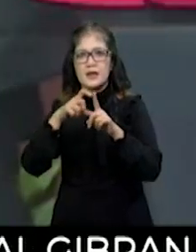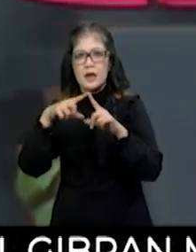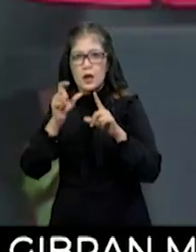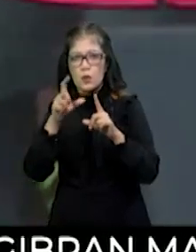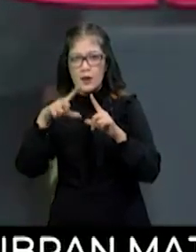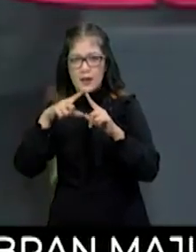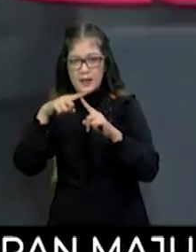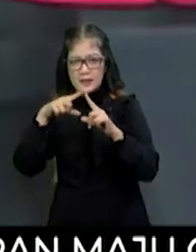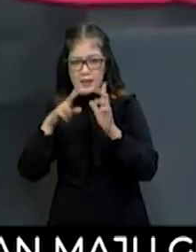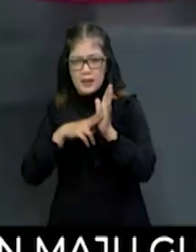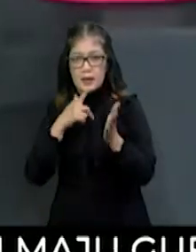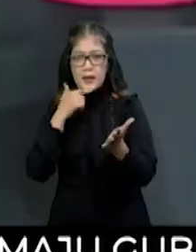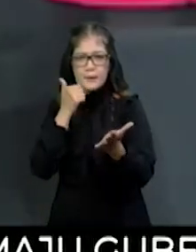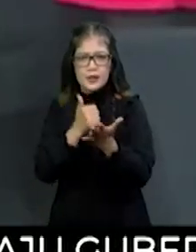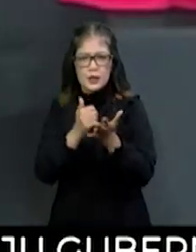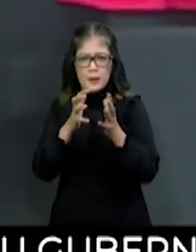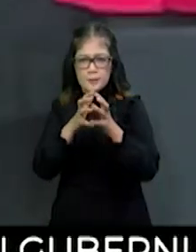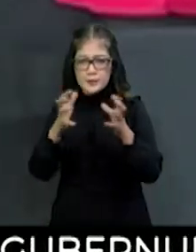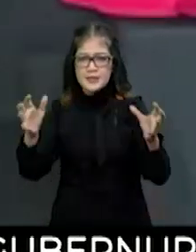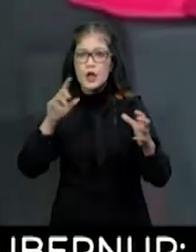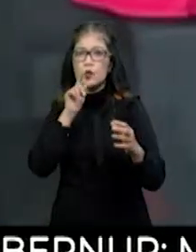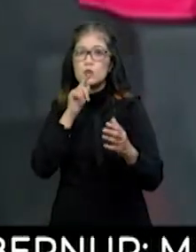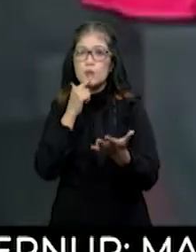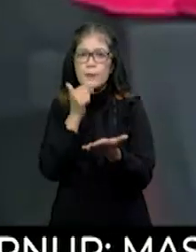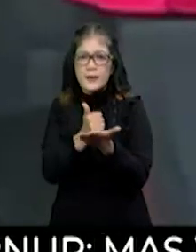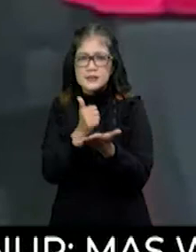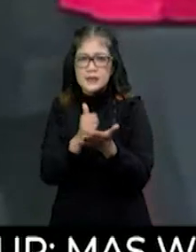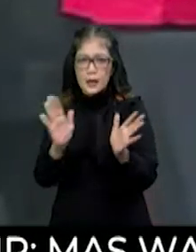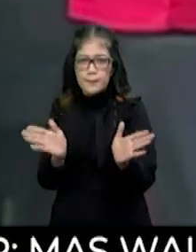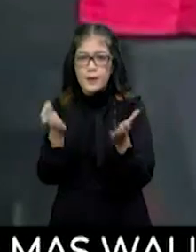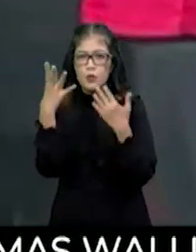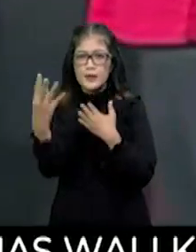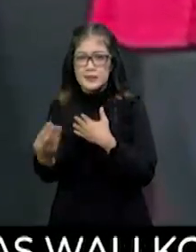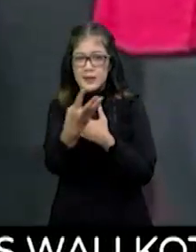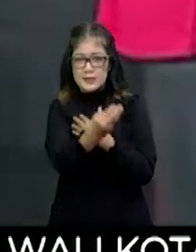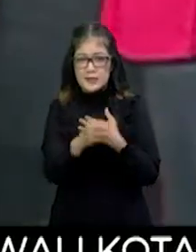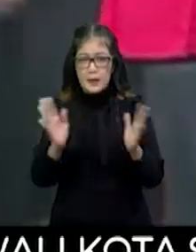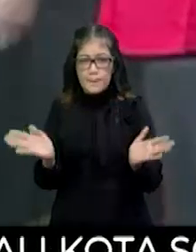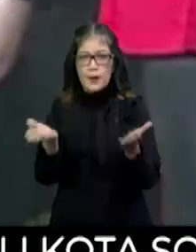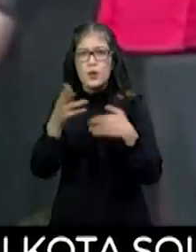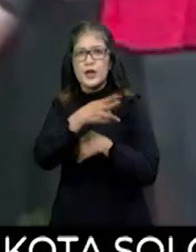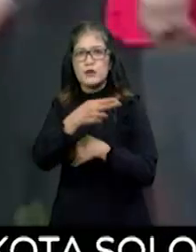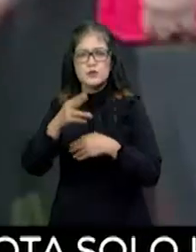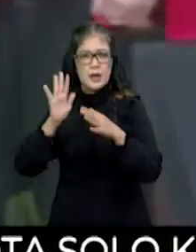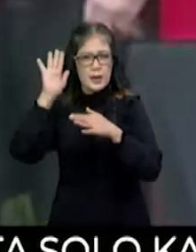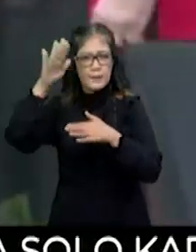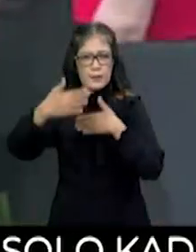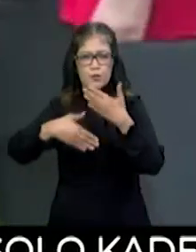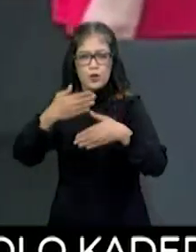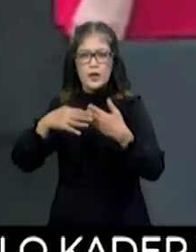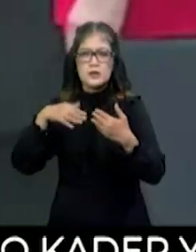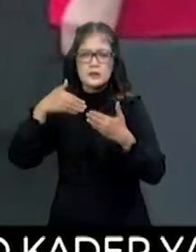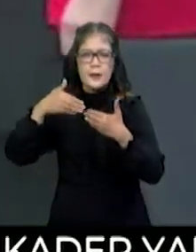kepentingan besar untuk memastikan pembangunan desa lantaran pembangunan Indonesia kedepan diproyeksikan akan dimulai dari